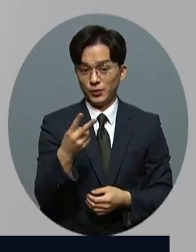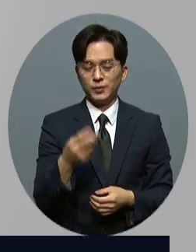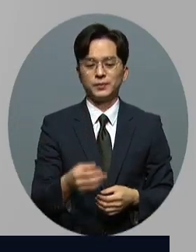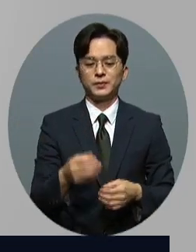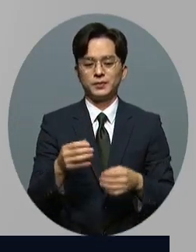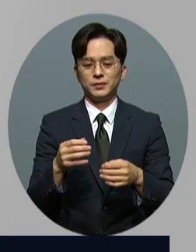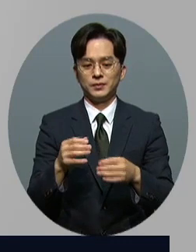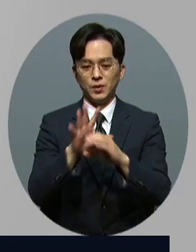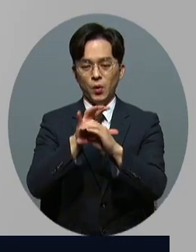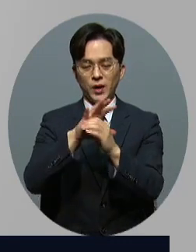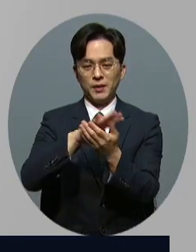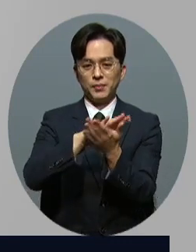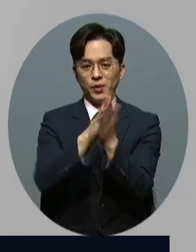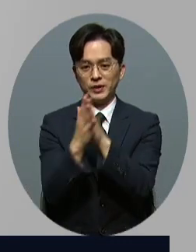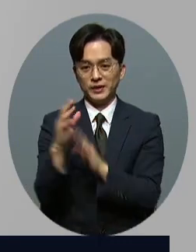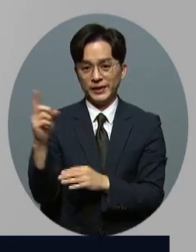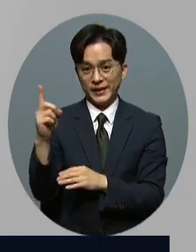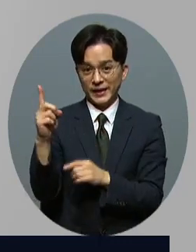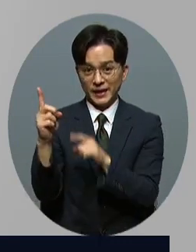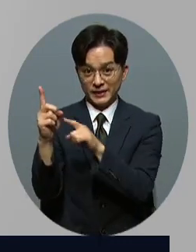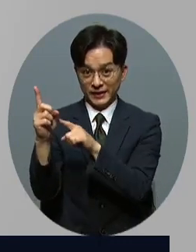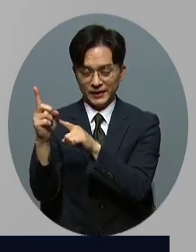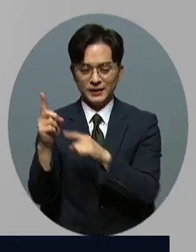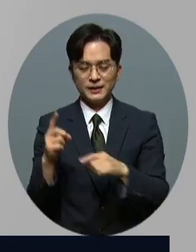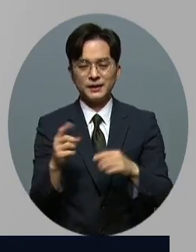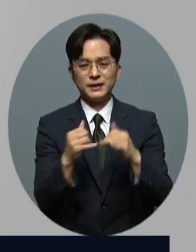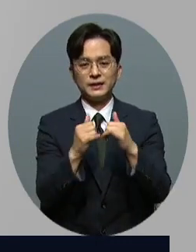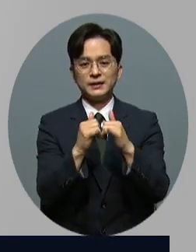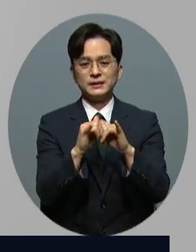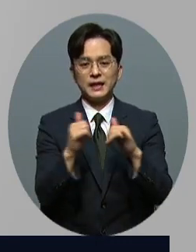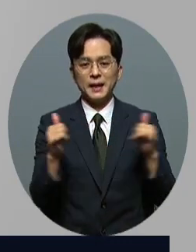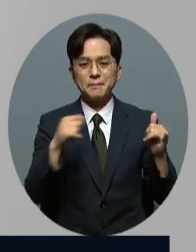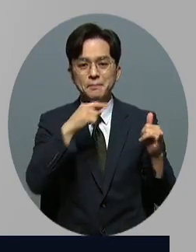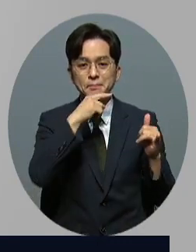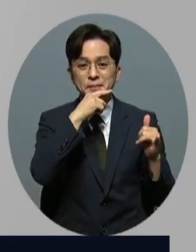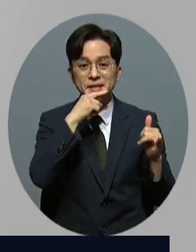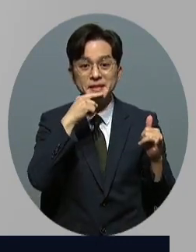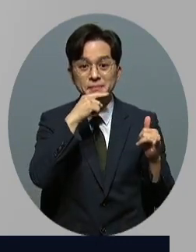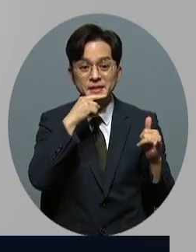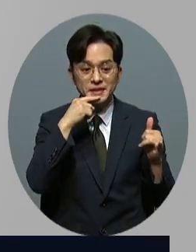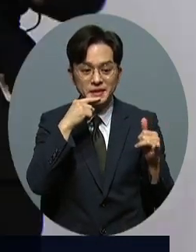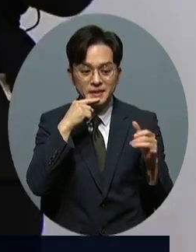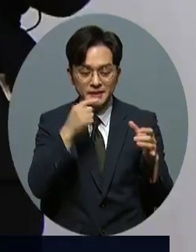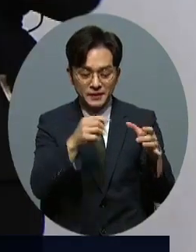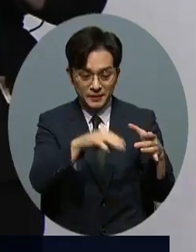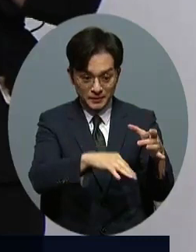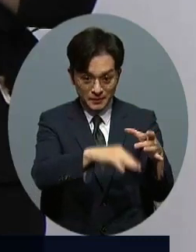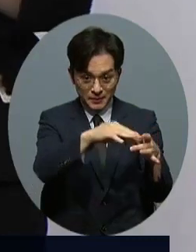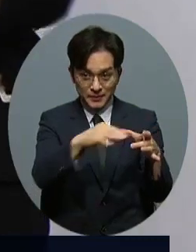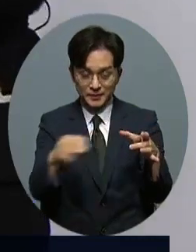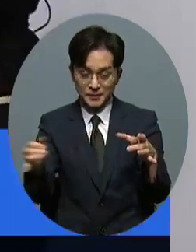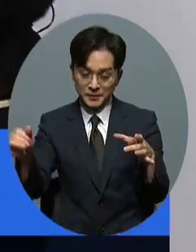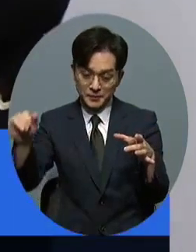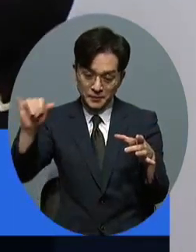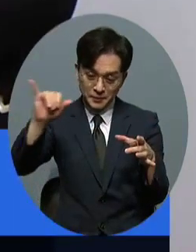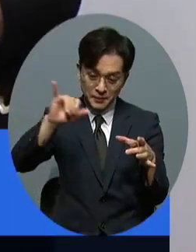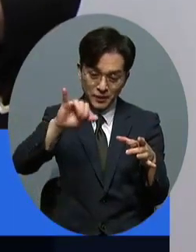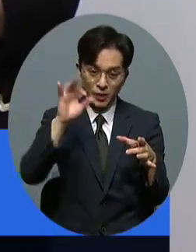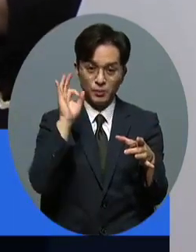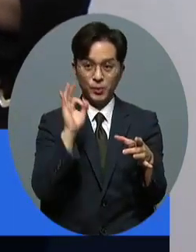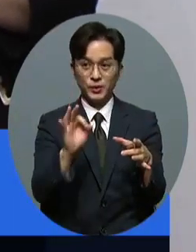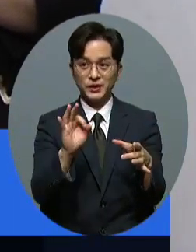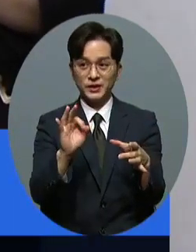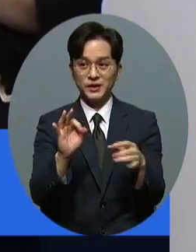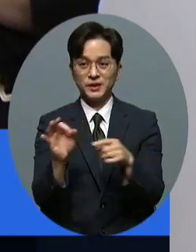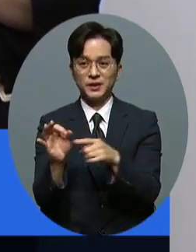형성된 사람의 혈액을 바이러스에 반응시켜 중화시키는 정도를 측정했습니다. 중화항체 효과가